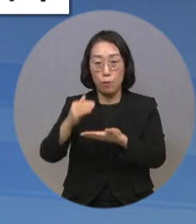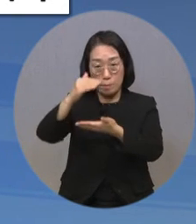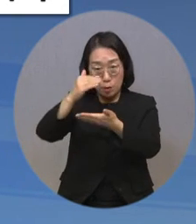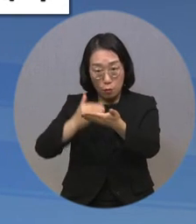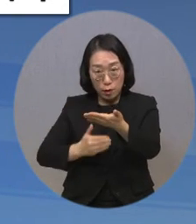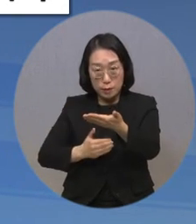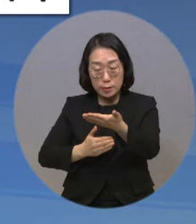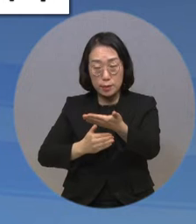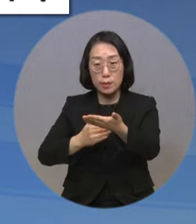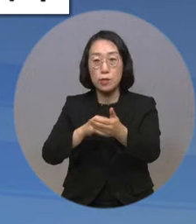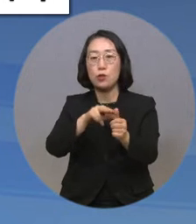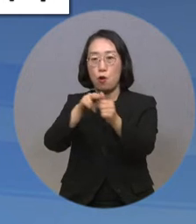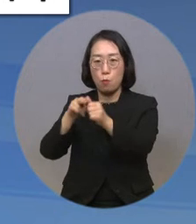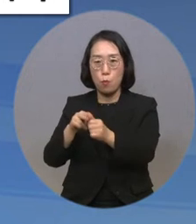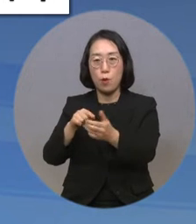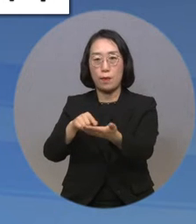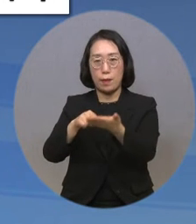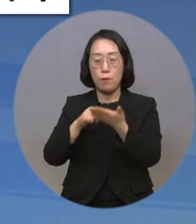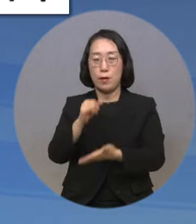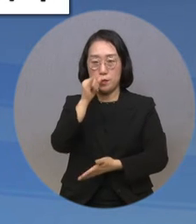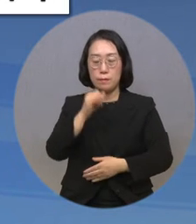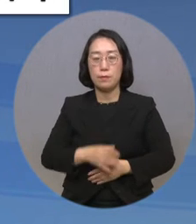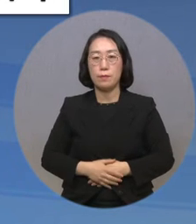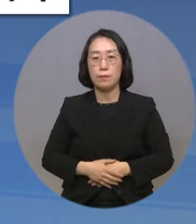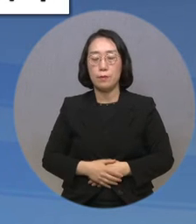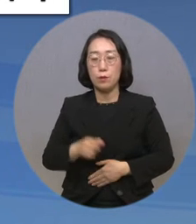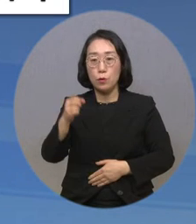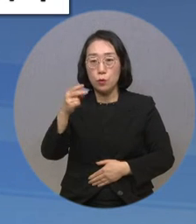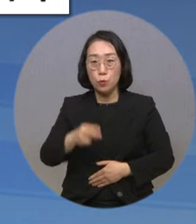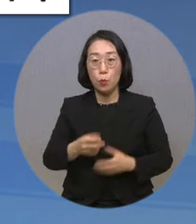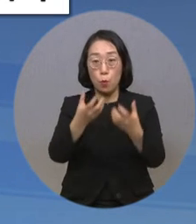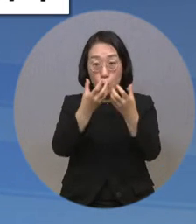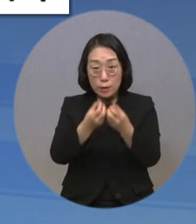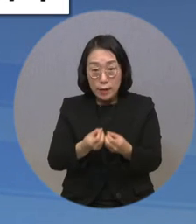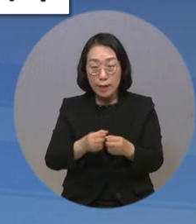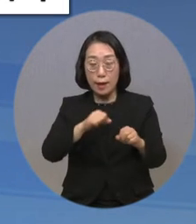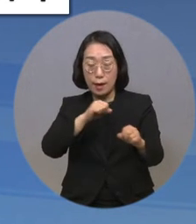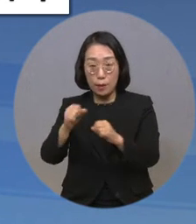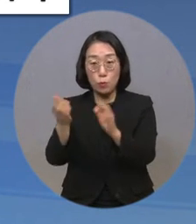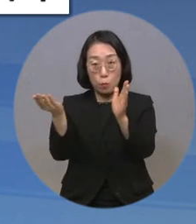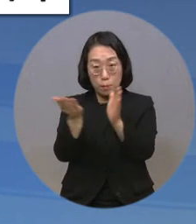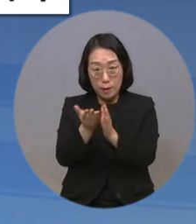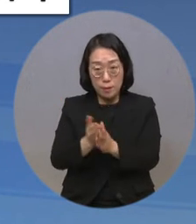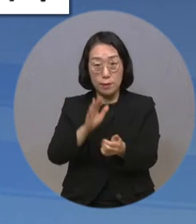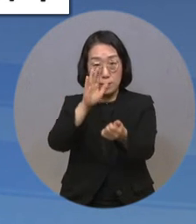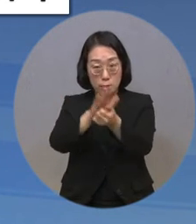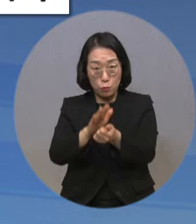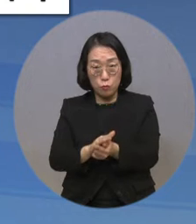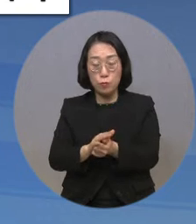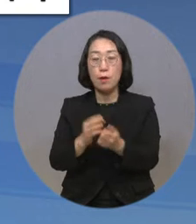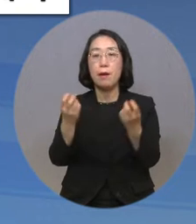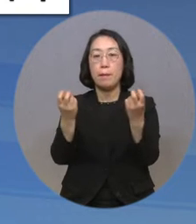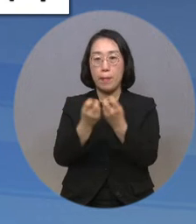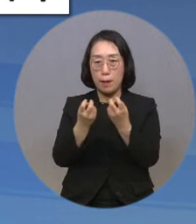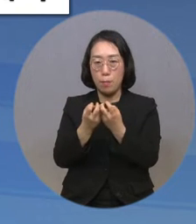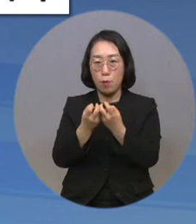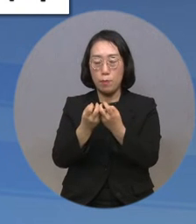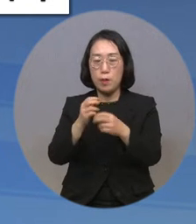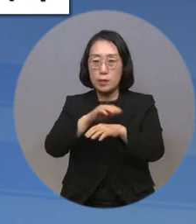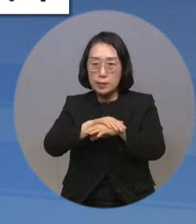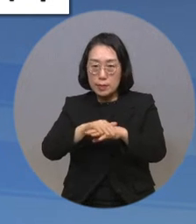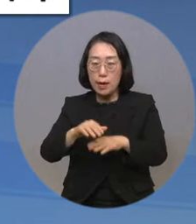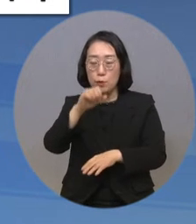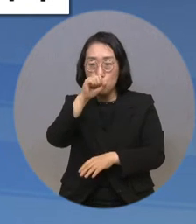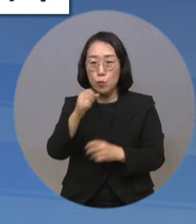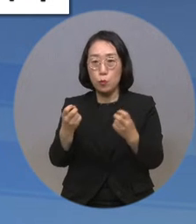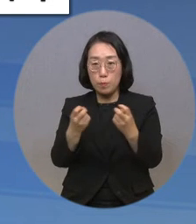있는 다양한 정보들이 담겼습니다. 또한 사례별 행동 지원 적용 등 서비스 이용자의 도전적 행동 지원에